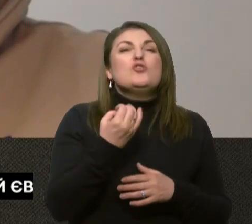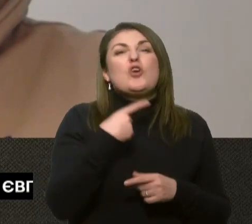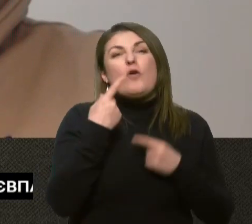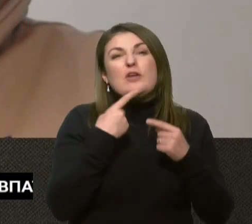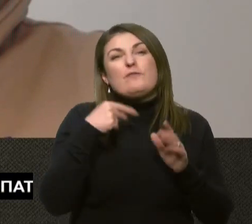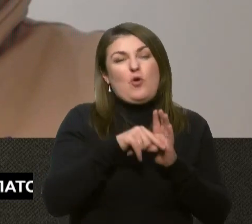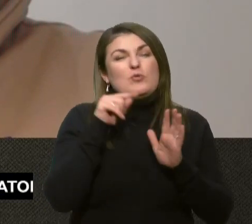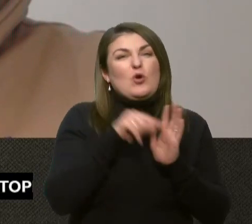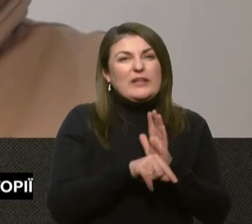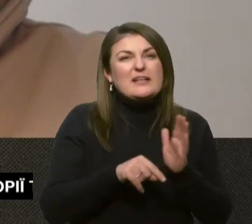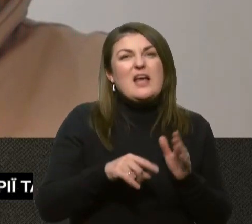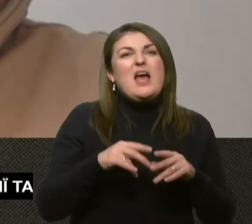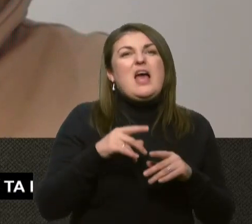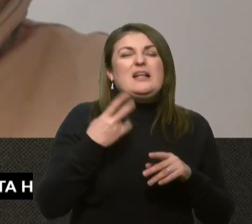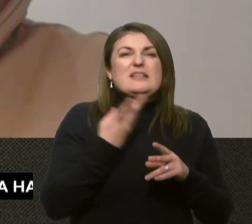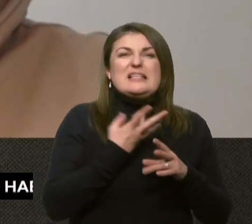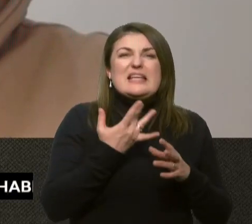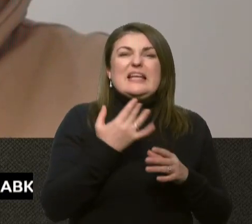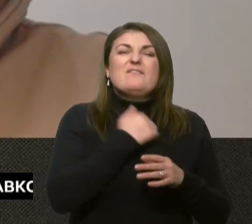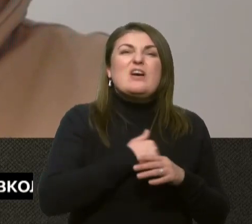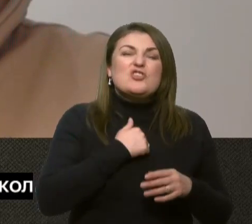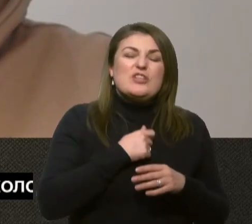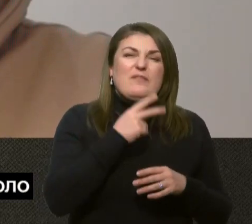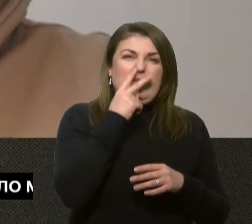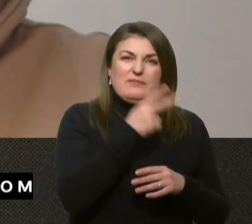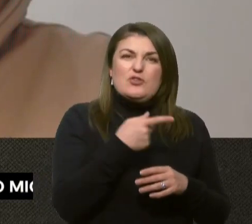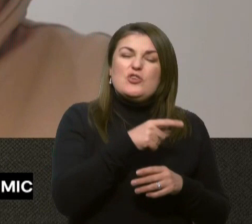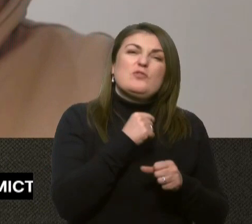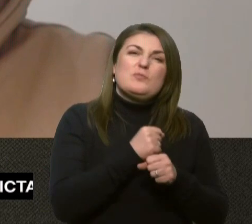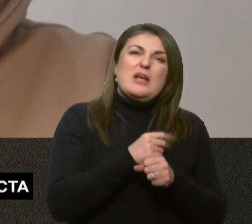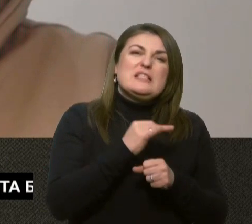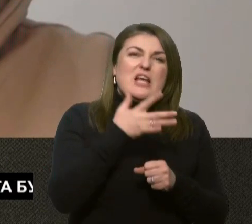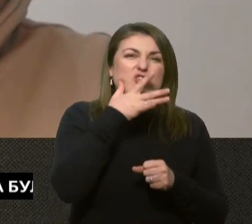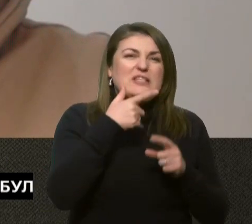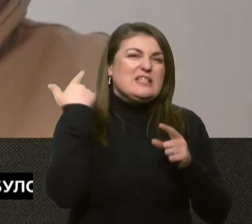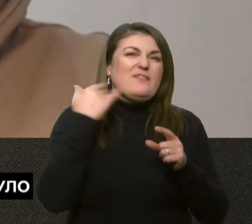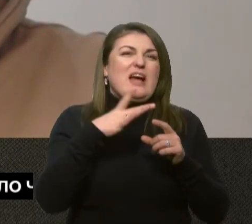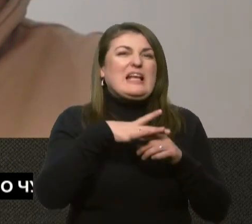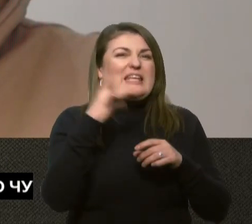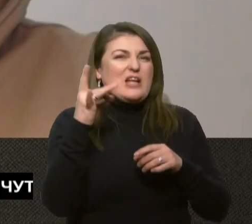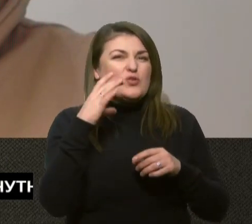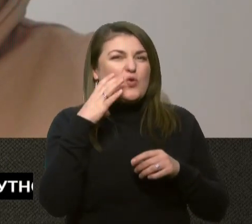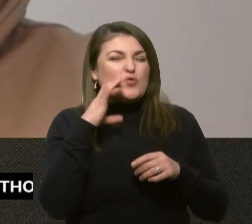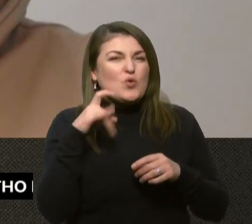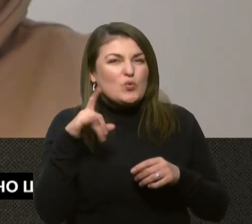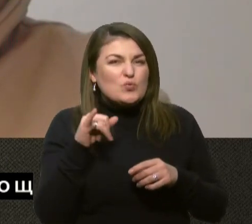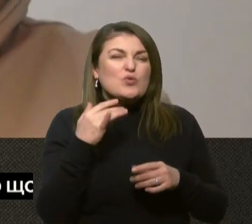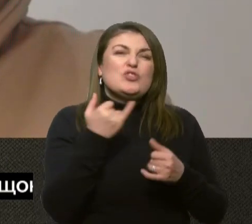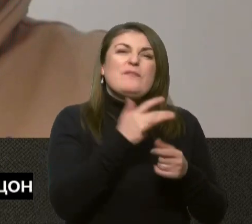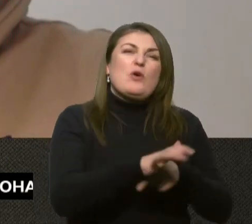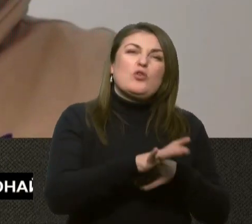цьому контексті, наскільки важливо зважати на те, чи вони зроблені ще за часів Радянського Союзу, чи вони виробляються зараз?